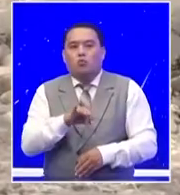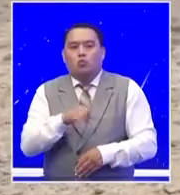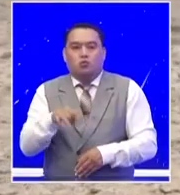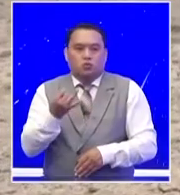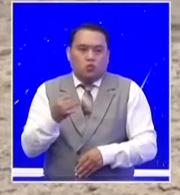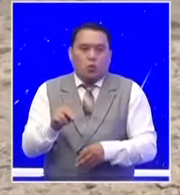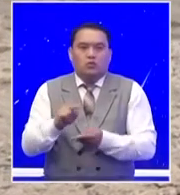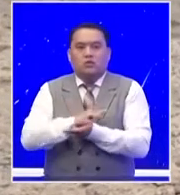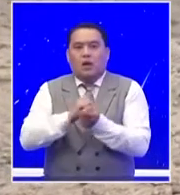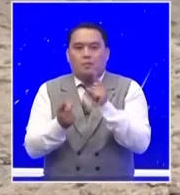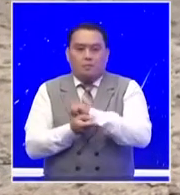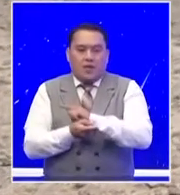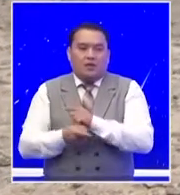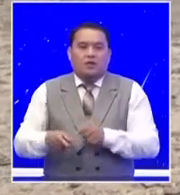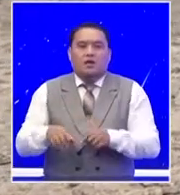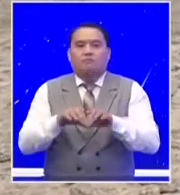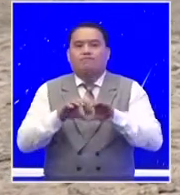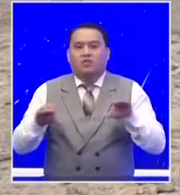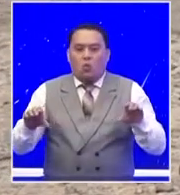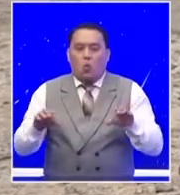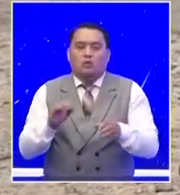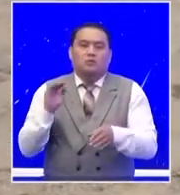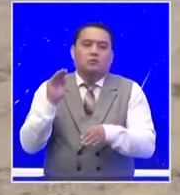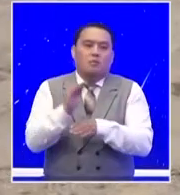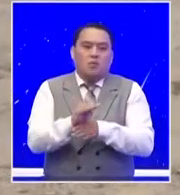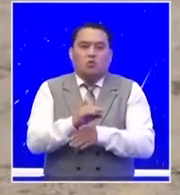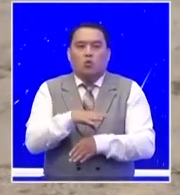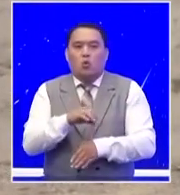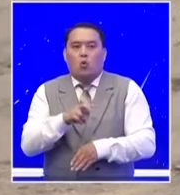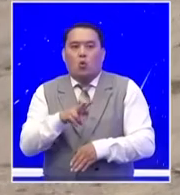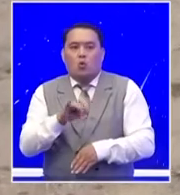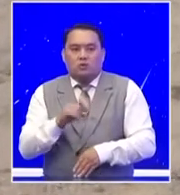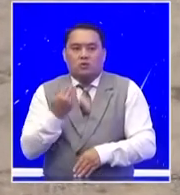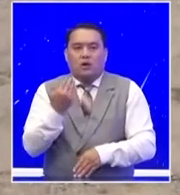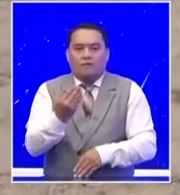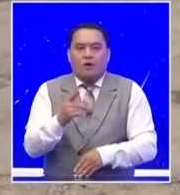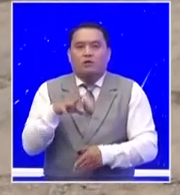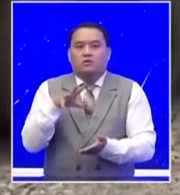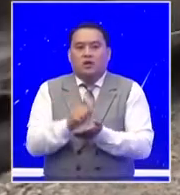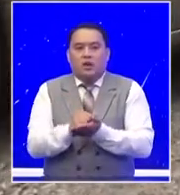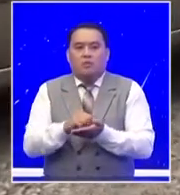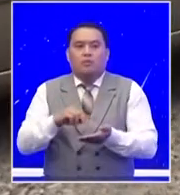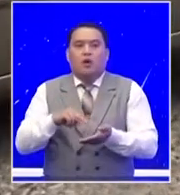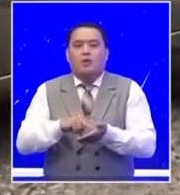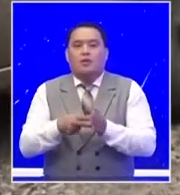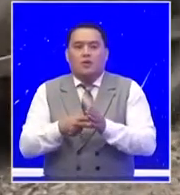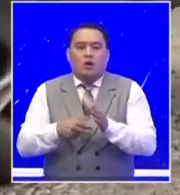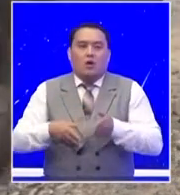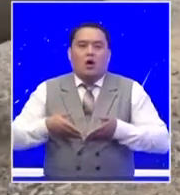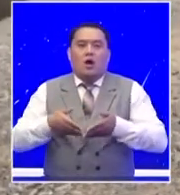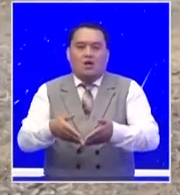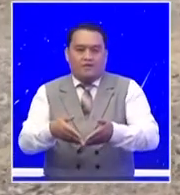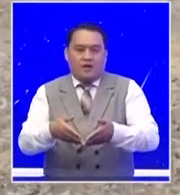начал замену бордюров. В разгар рабочего процесса к ним присоединилась ТОО «ПСК Гранд-центр», занявшийся модернизацией арочных